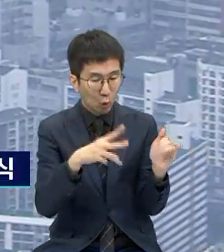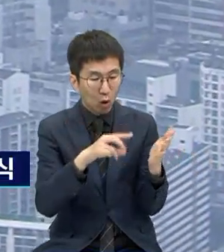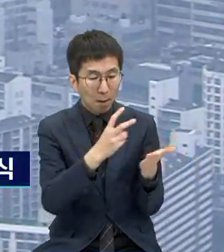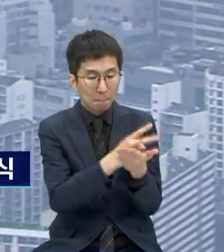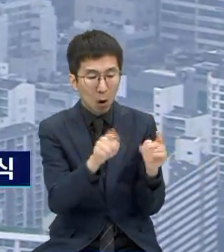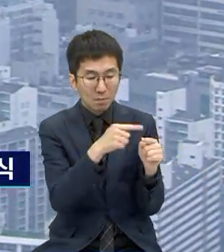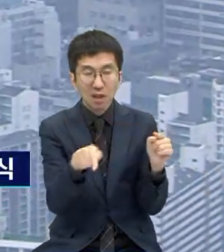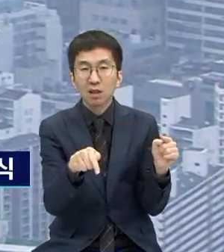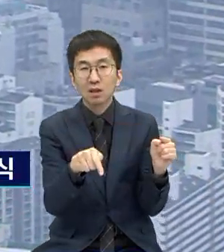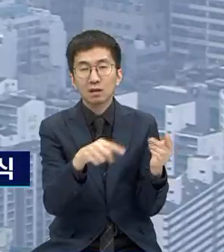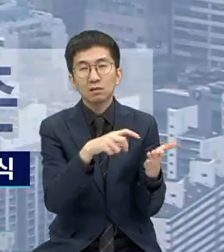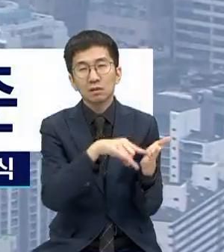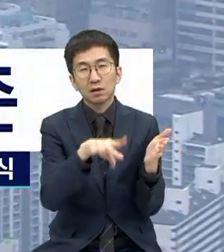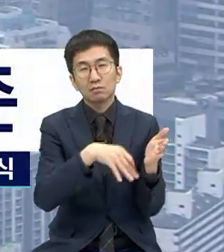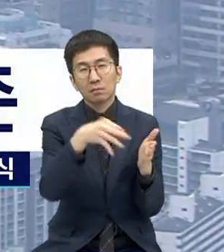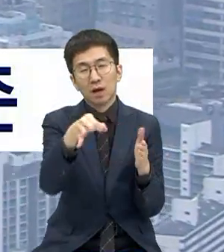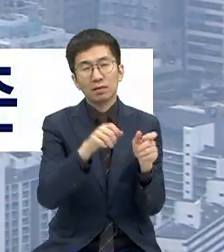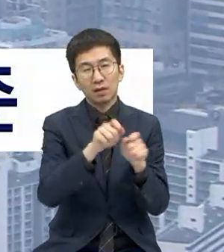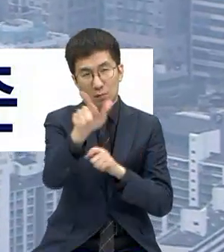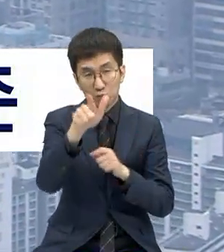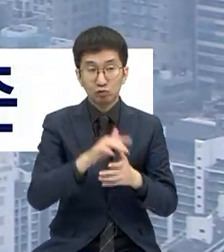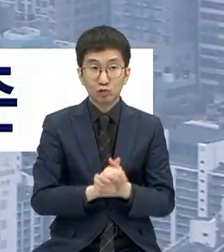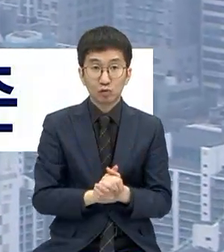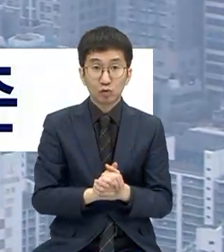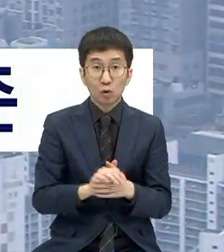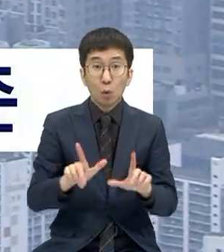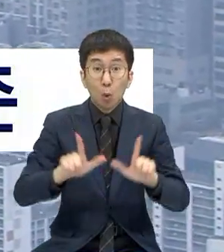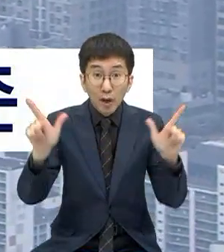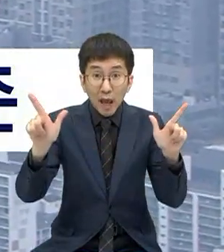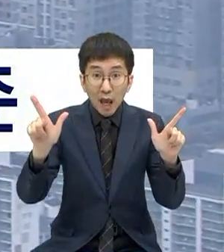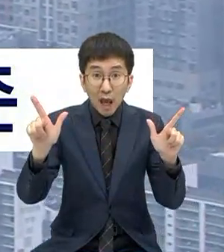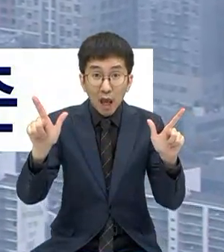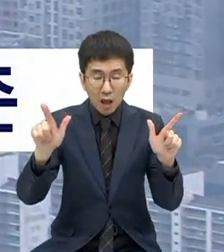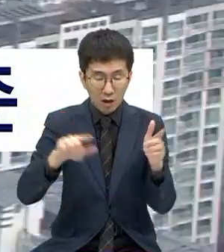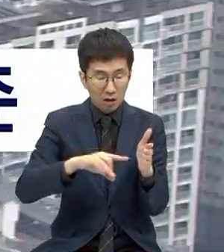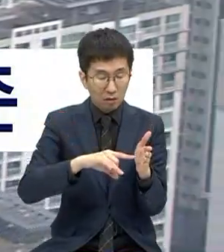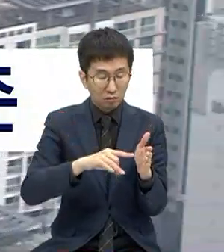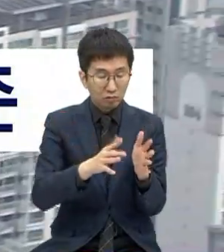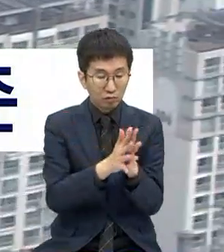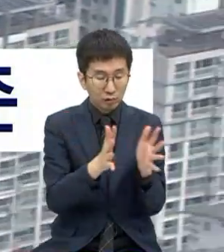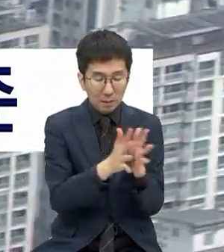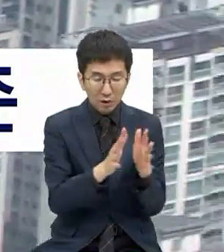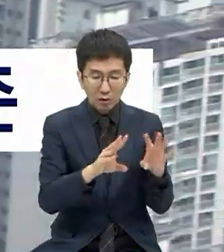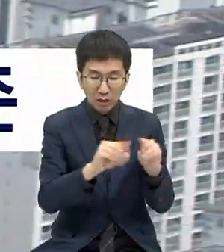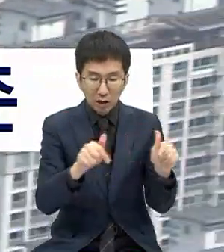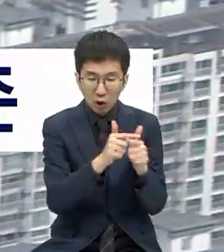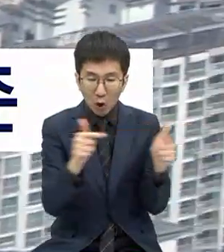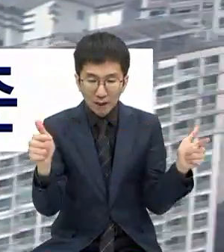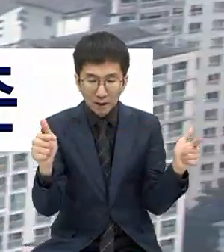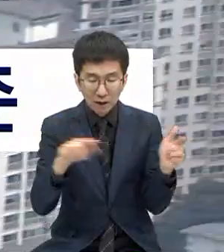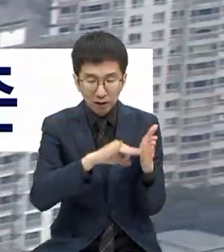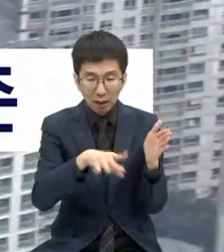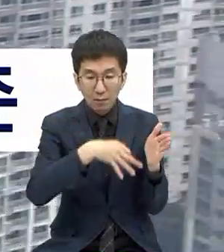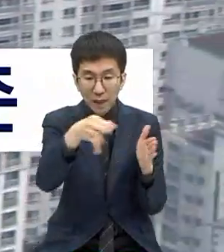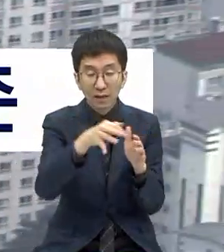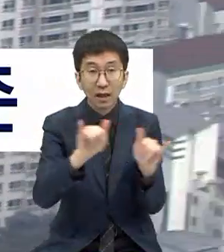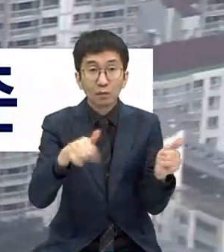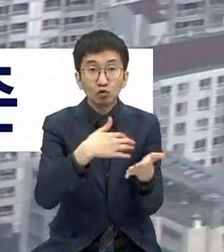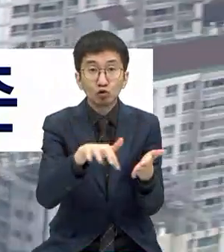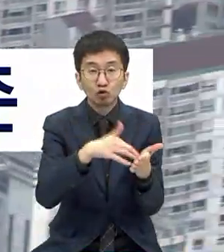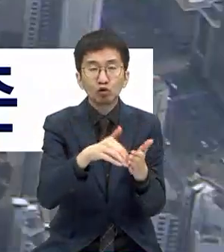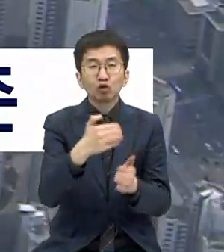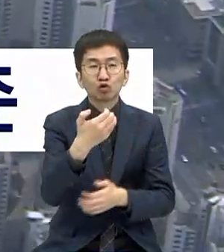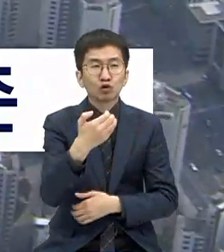올해 주택분 종합부동산세 고지서를 받는 사람은 94만 7천 명입니다. 전 국민의 약